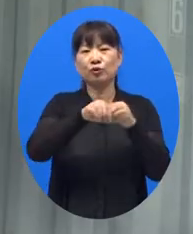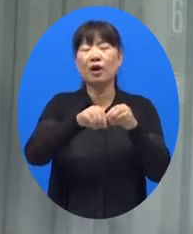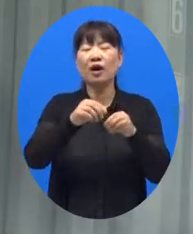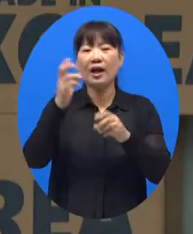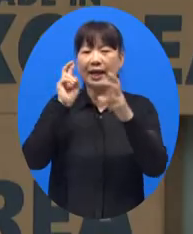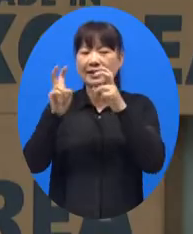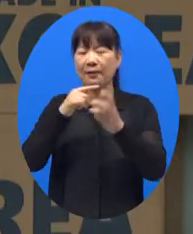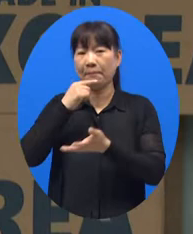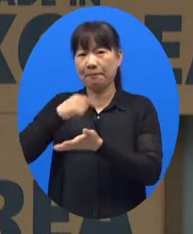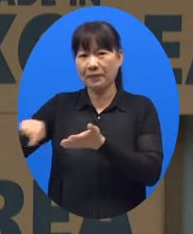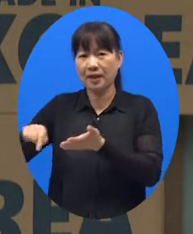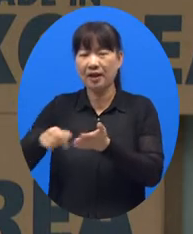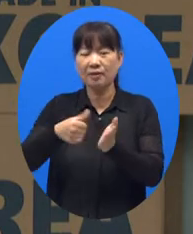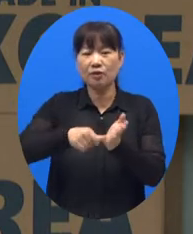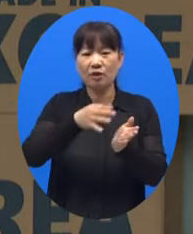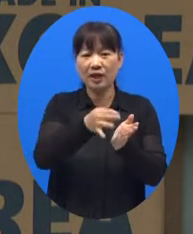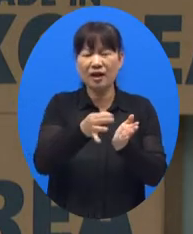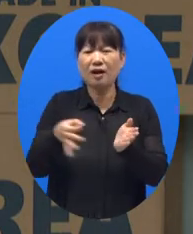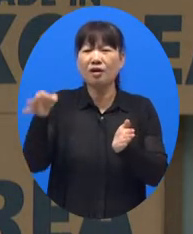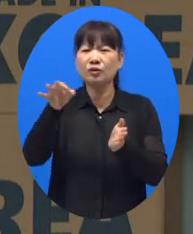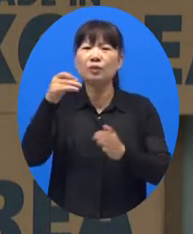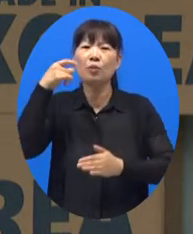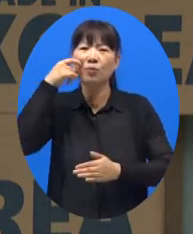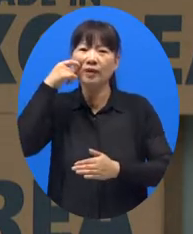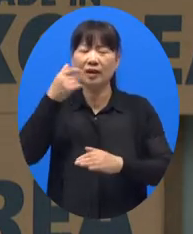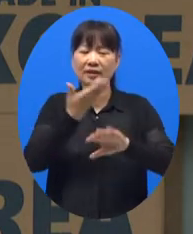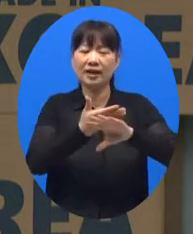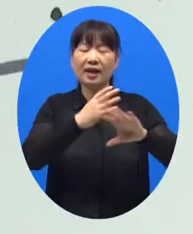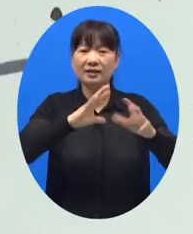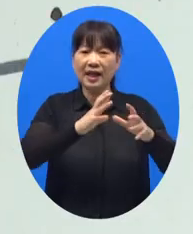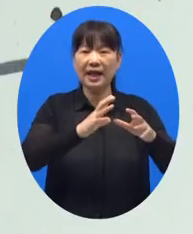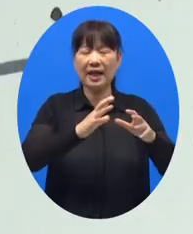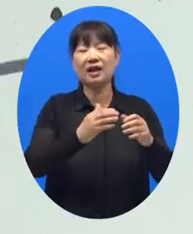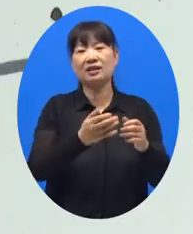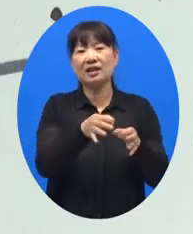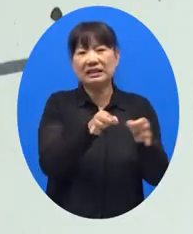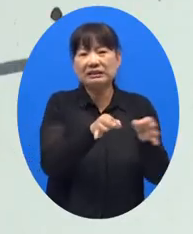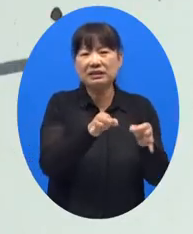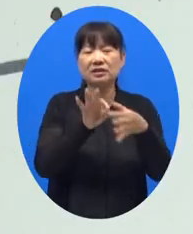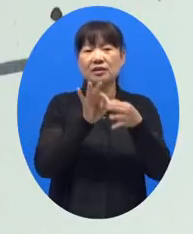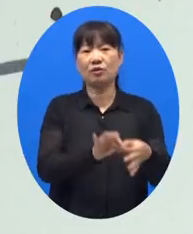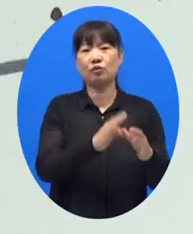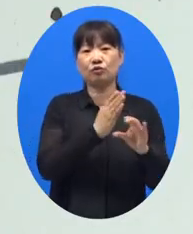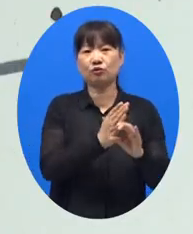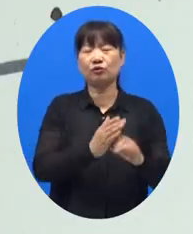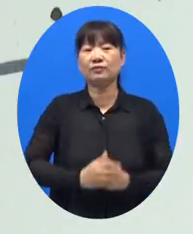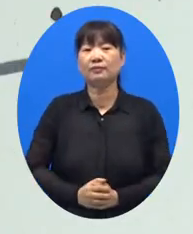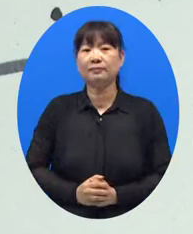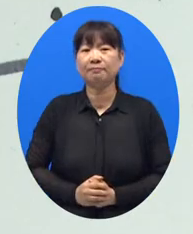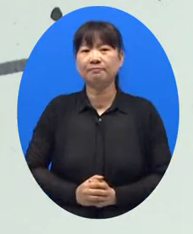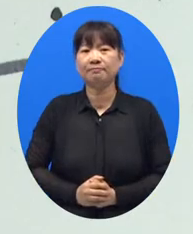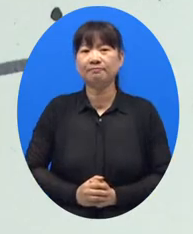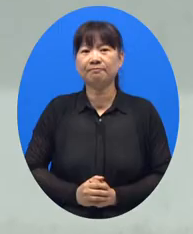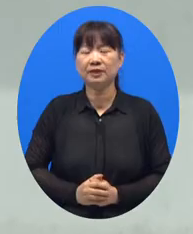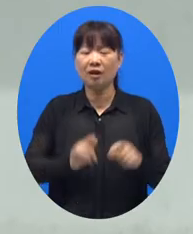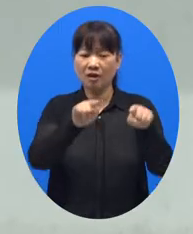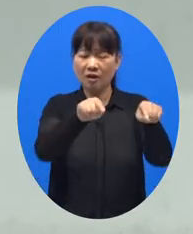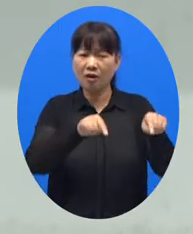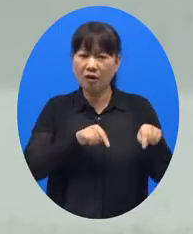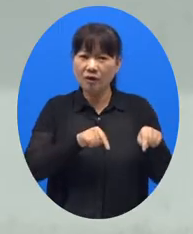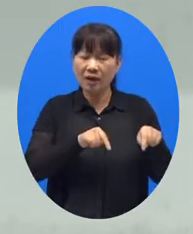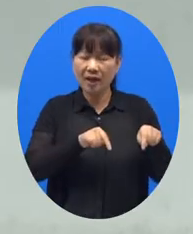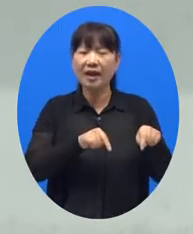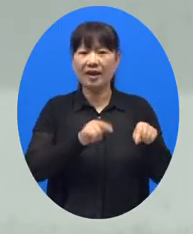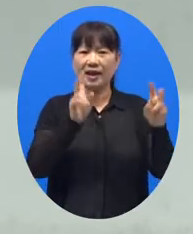상황인데 물건값을 올리지 못한 채 해외 영업은 이어가고 있습니다. 거래처 유지와 시장을 잃지 않기